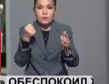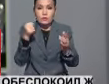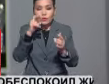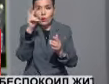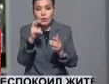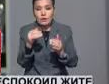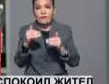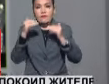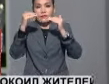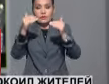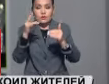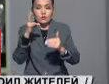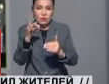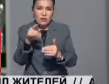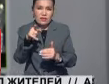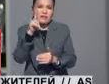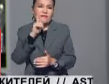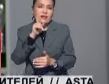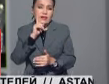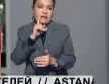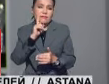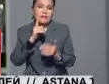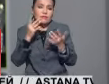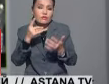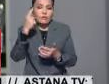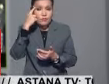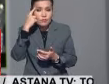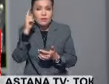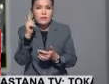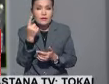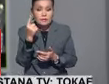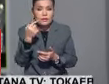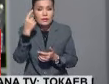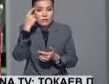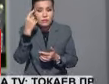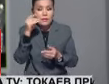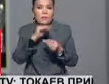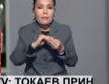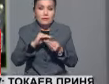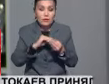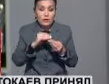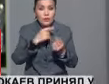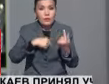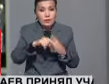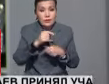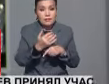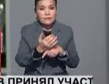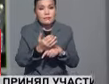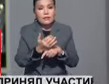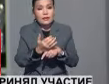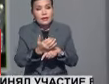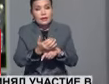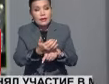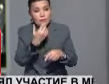вырос. Но это временное явление, я считаю, потому что, я еще раз повторяю, у нас экспорт больше, чем